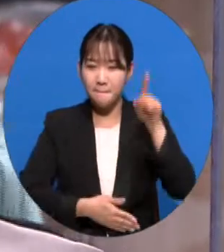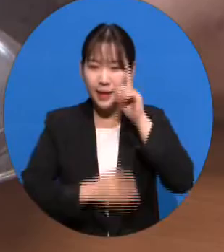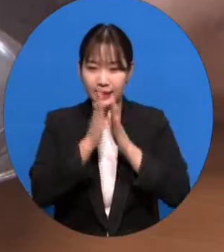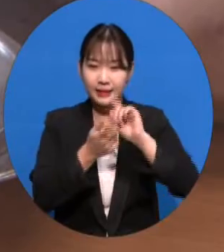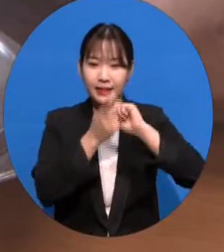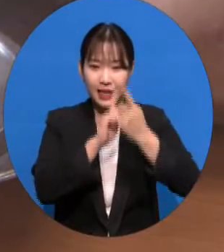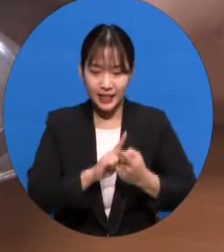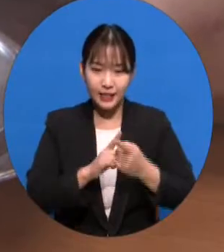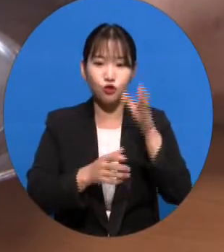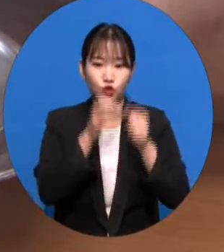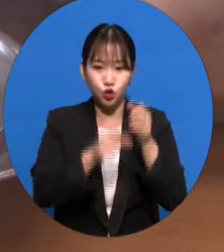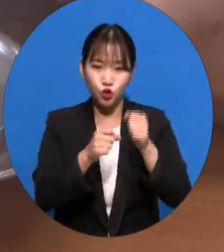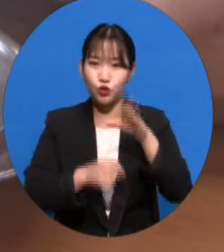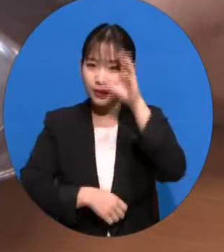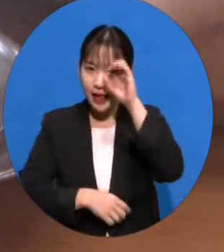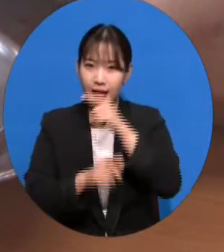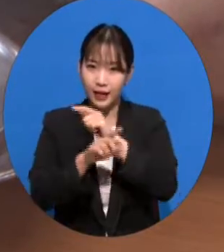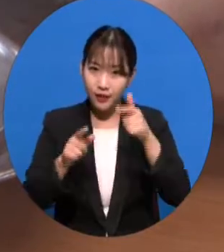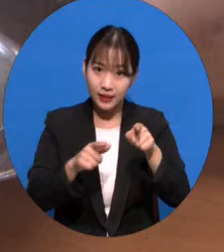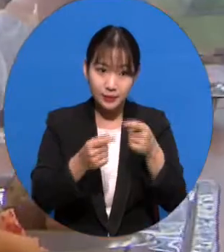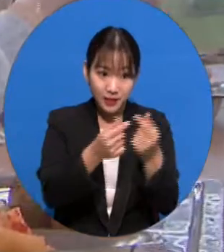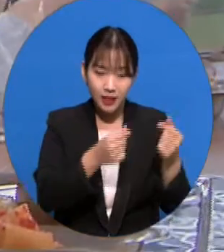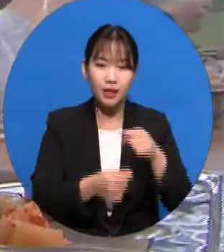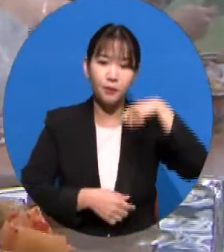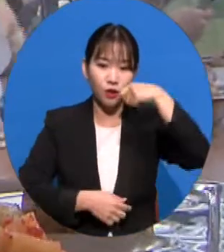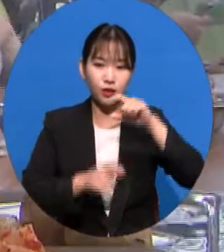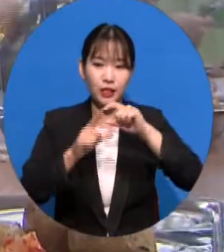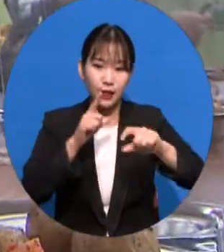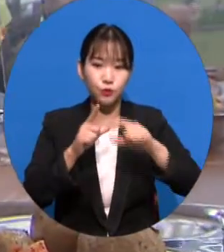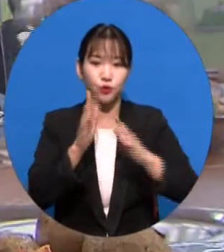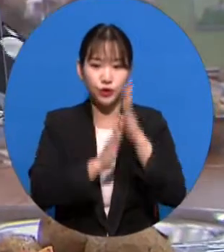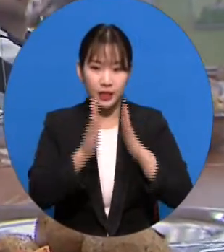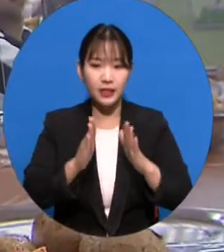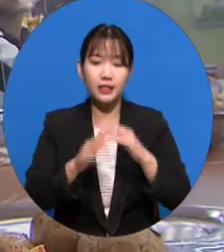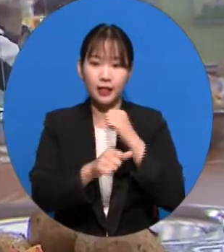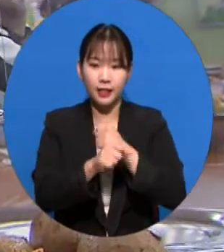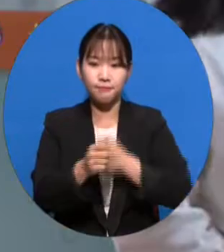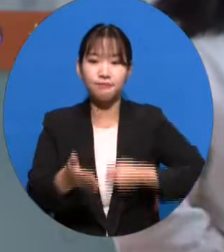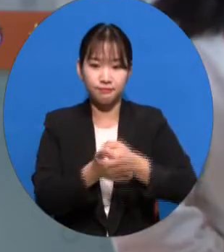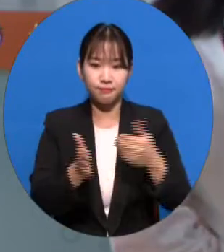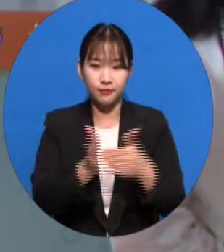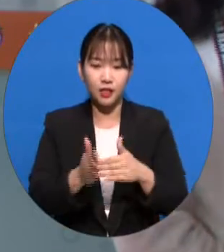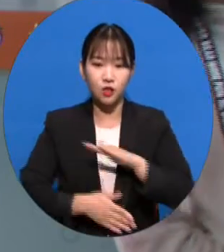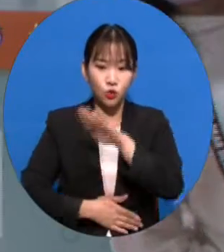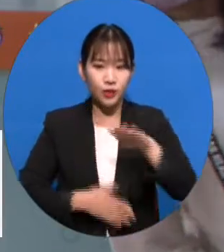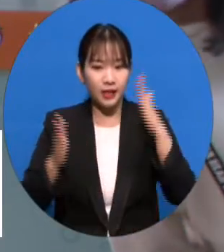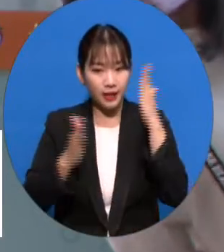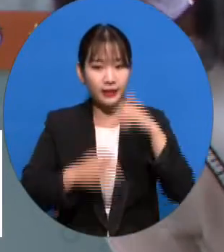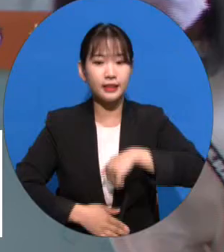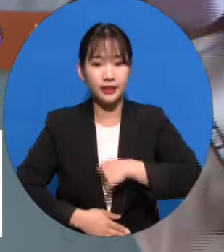대신 유제품과 달걀과 같은 날류는 섭취하는 부분적 채식을 하기로 결정했습니다. 우리 아이들이